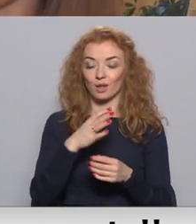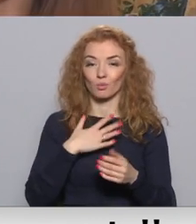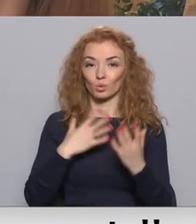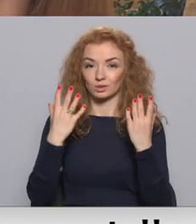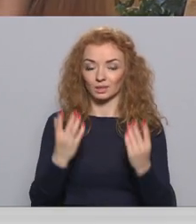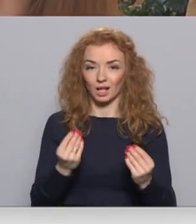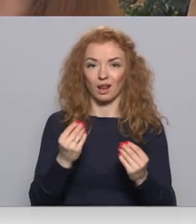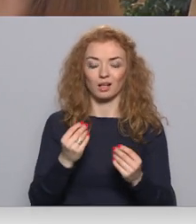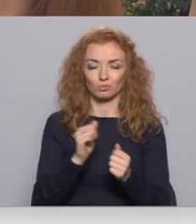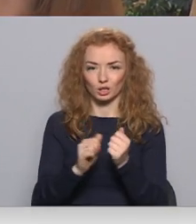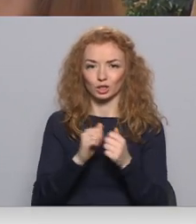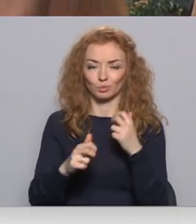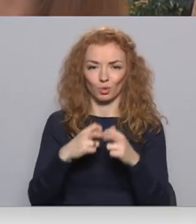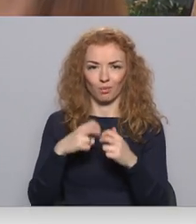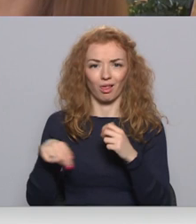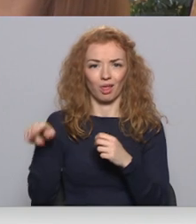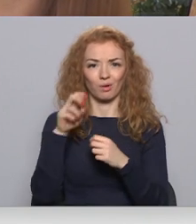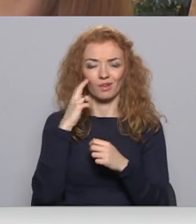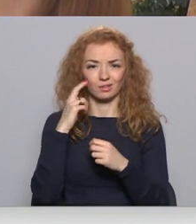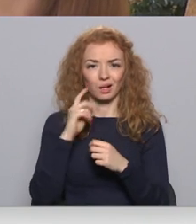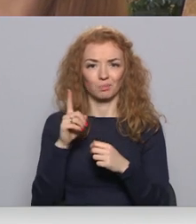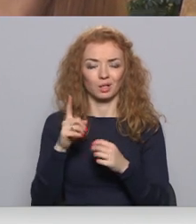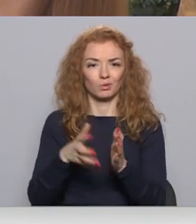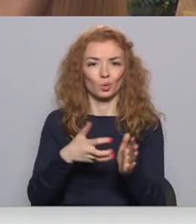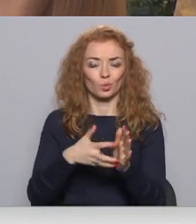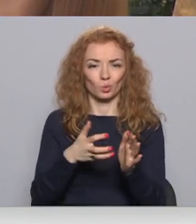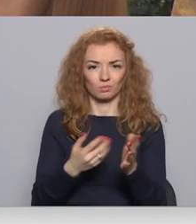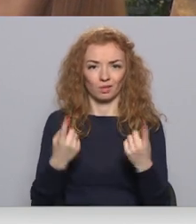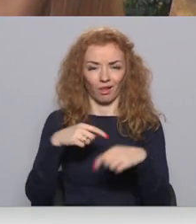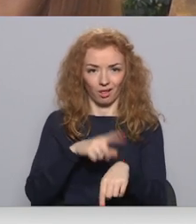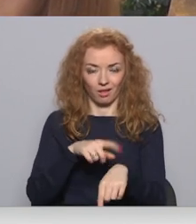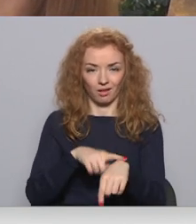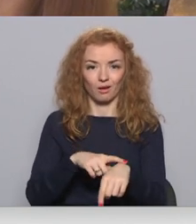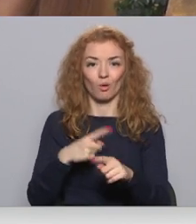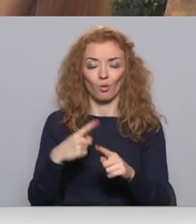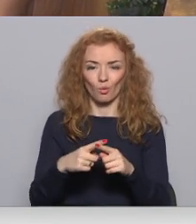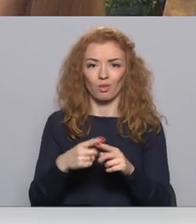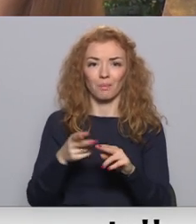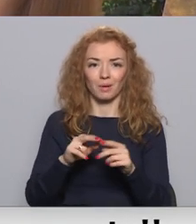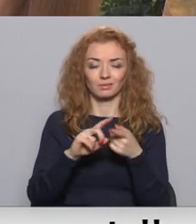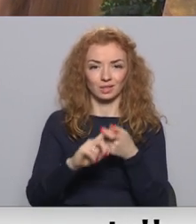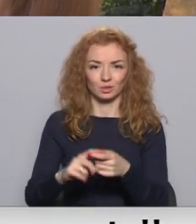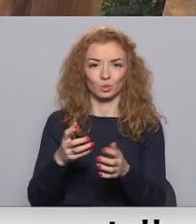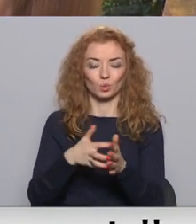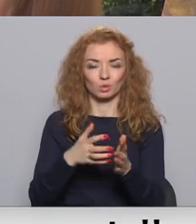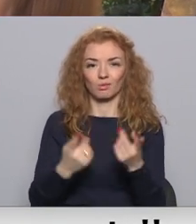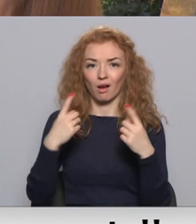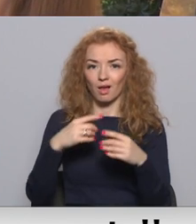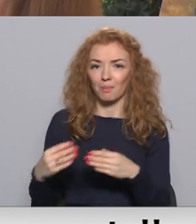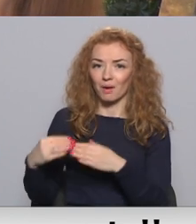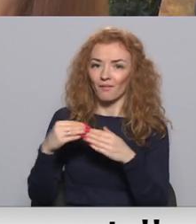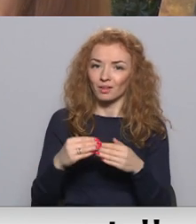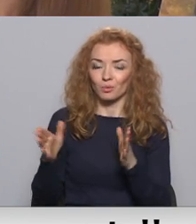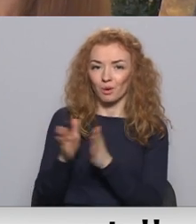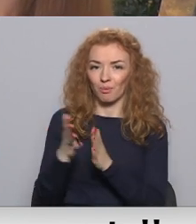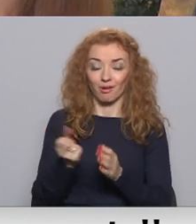problēma, ka vecākiem trūkst laika, un tas ir laika trūkums kopā pavadīšanai ar bērniem. Un